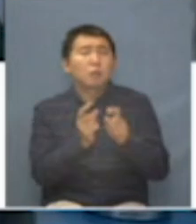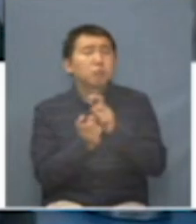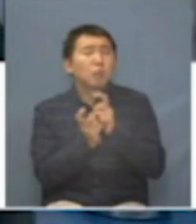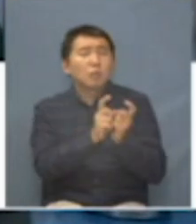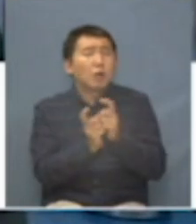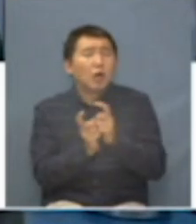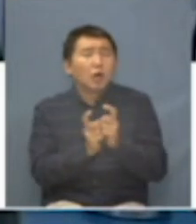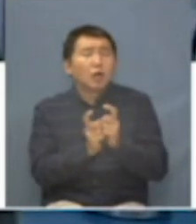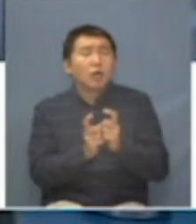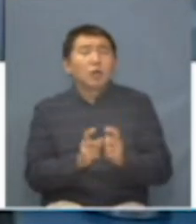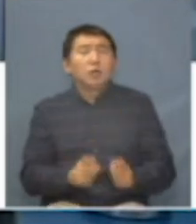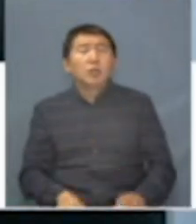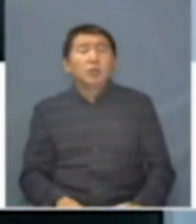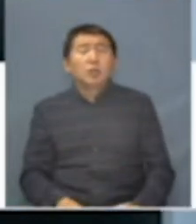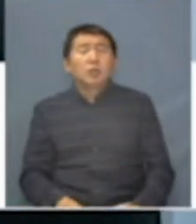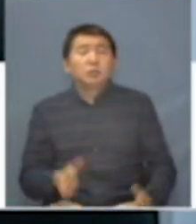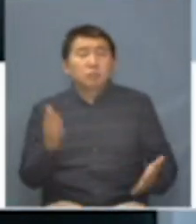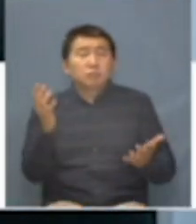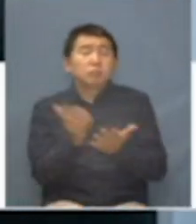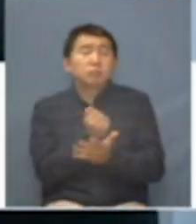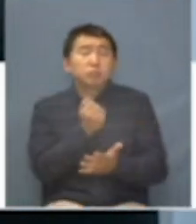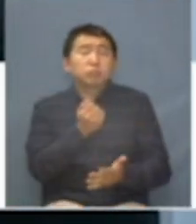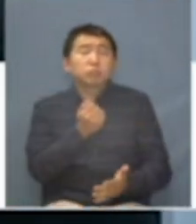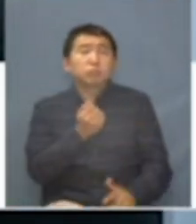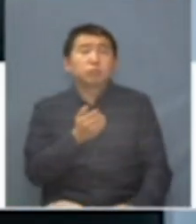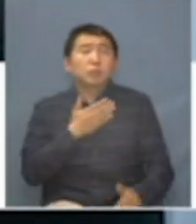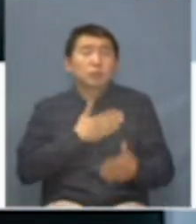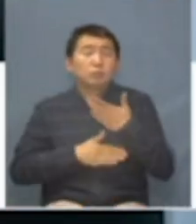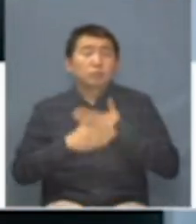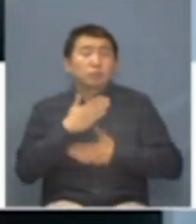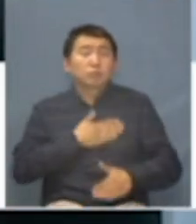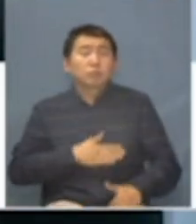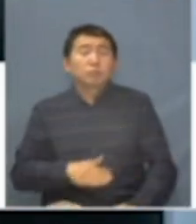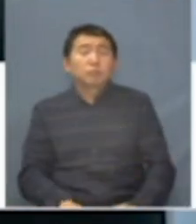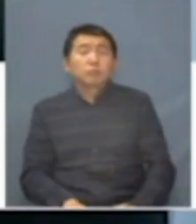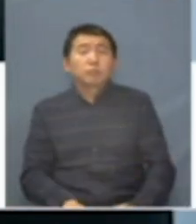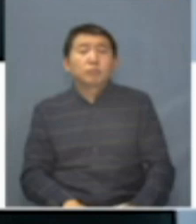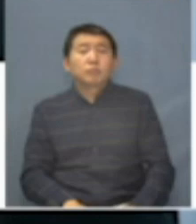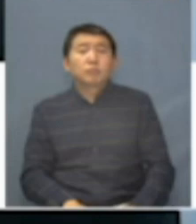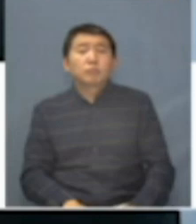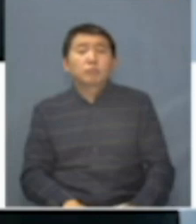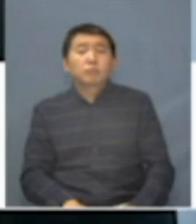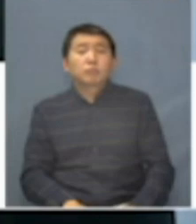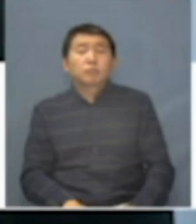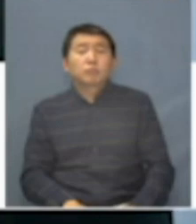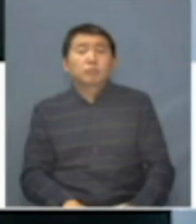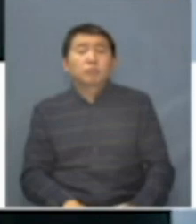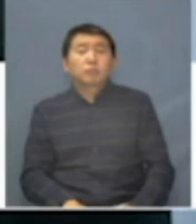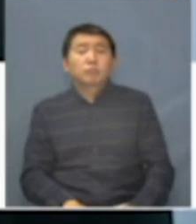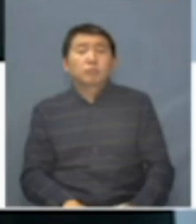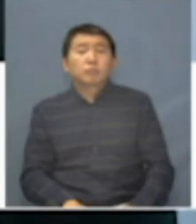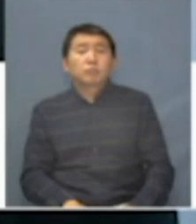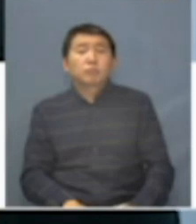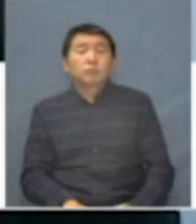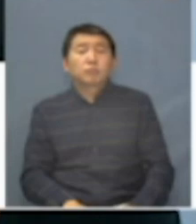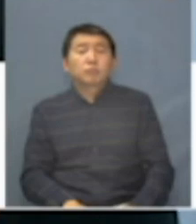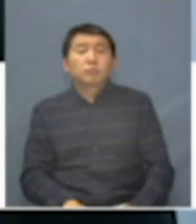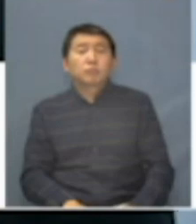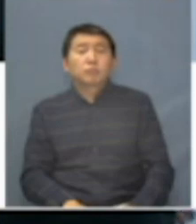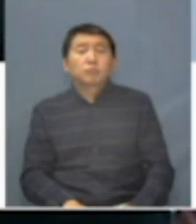орынға иеленгеніме қуаныштымын. Алдағы таңда екі этап сборымыз бар. Одан кейін Алла жазса